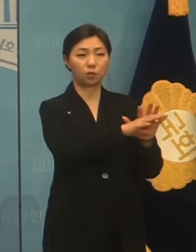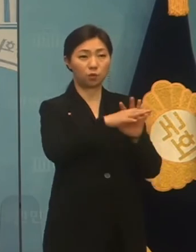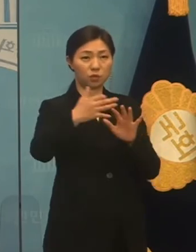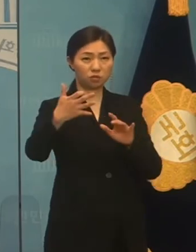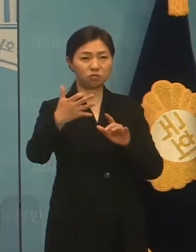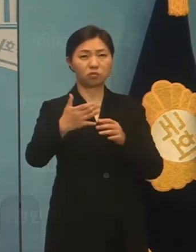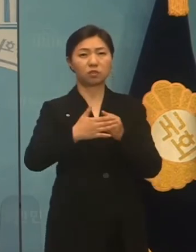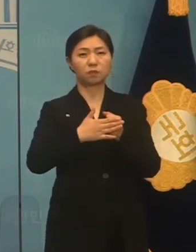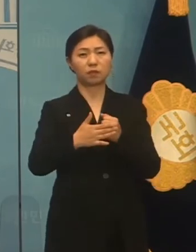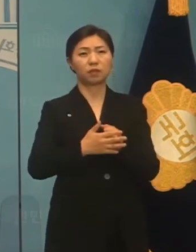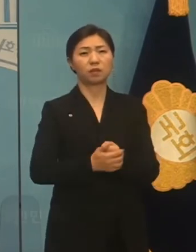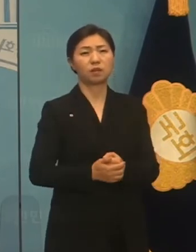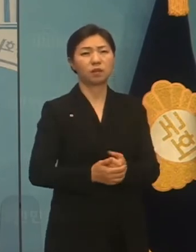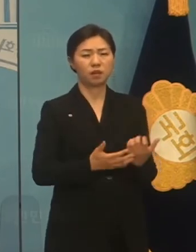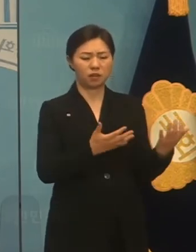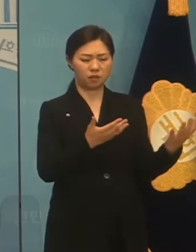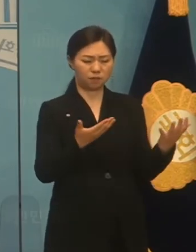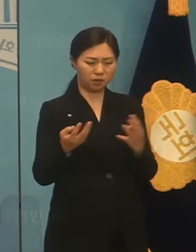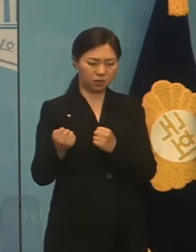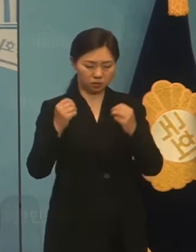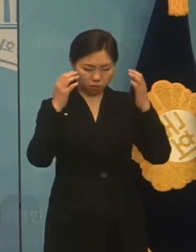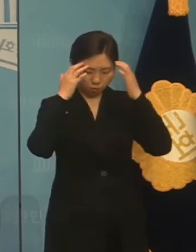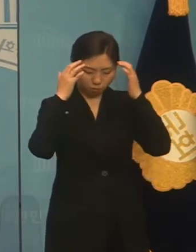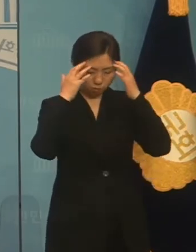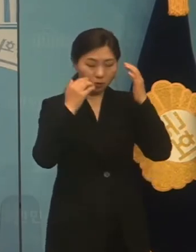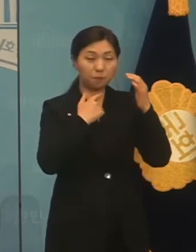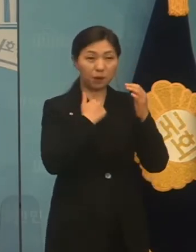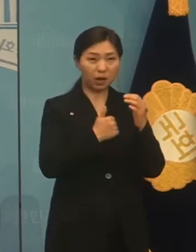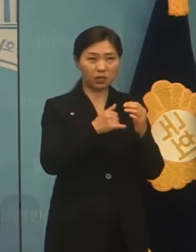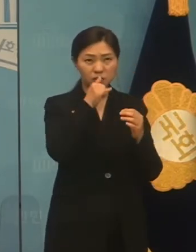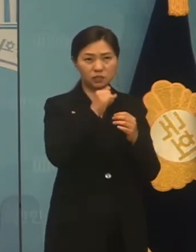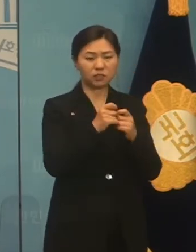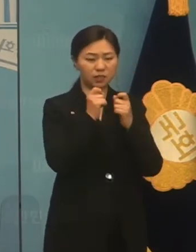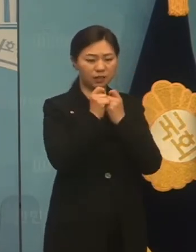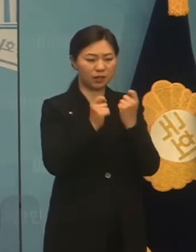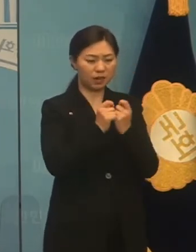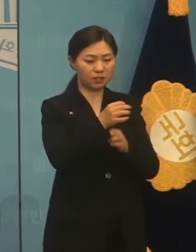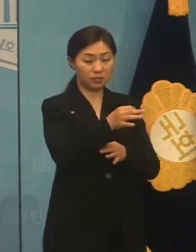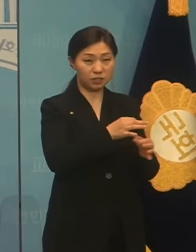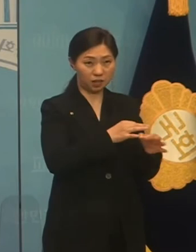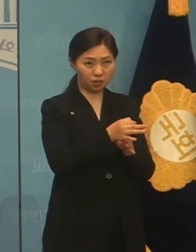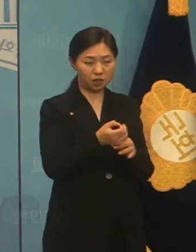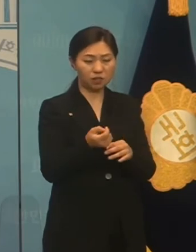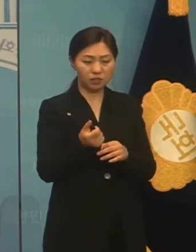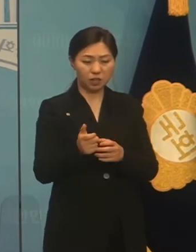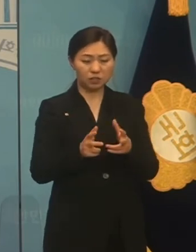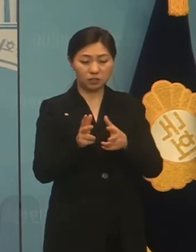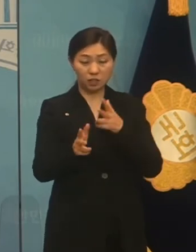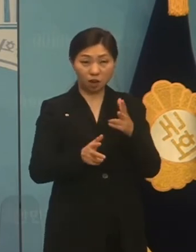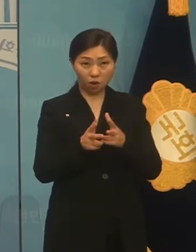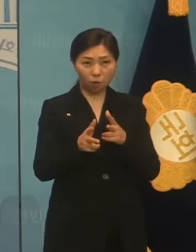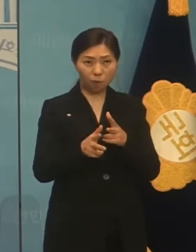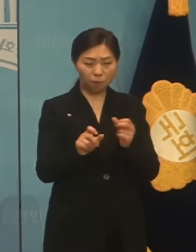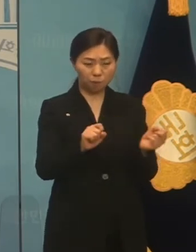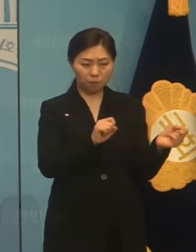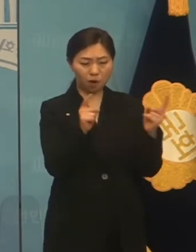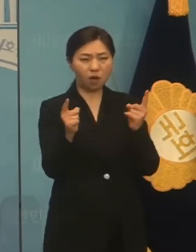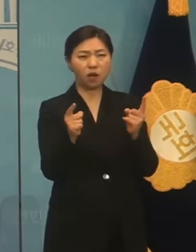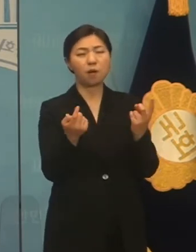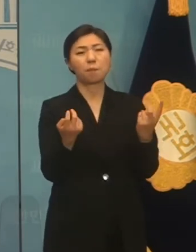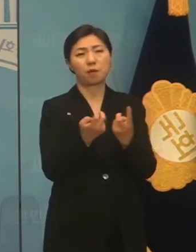코로나19로 많은 고통을 겪고 있는 자영업자와 소상공인을 살릴 대책을